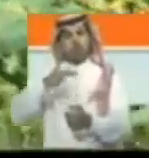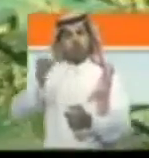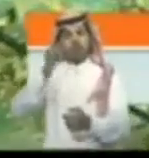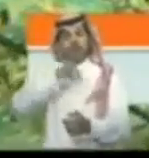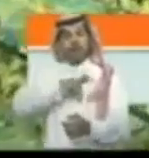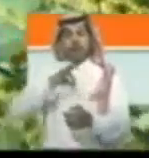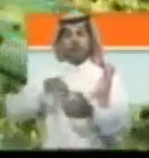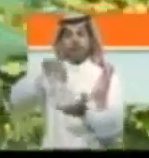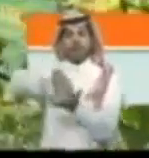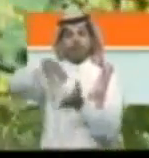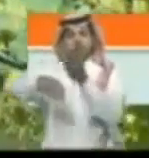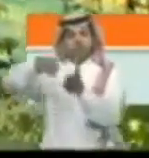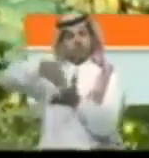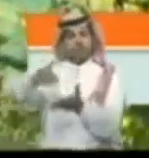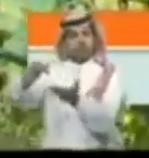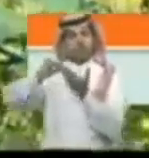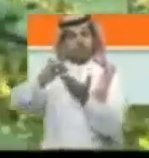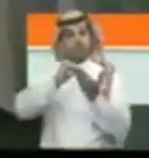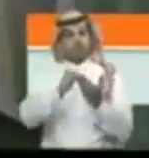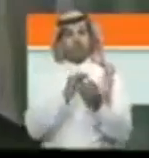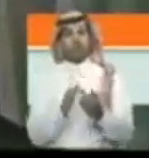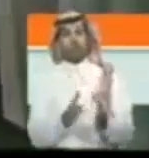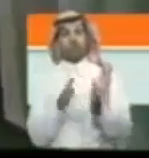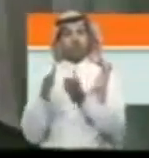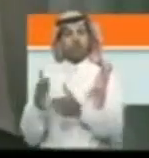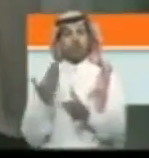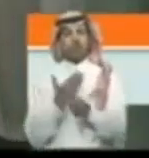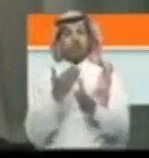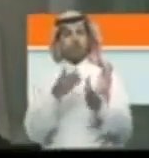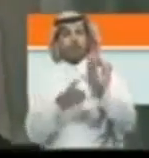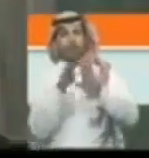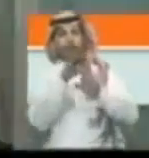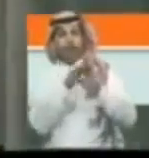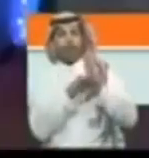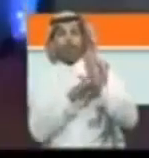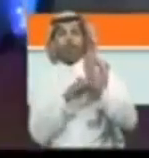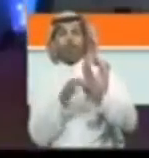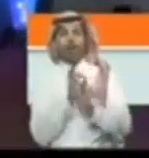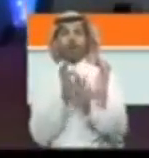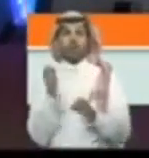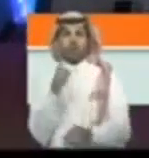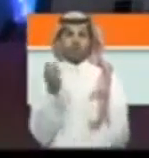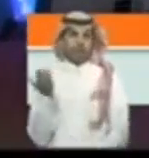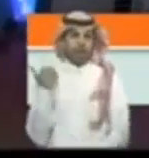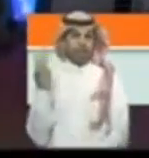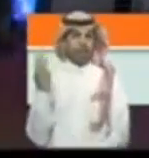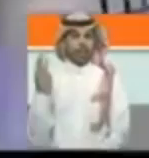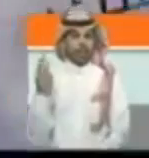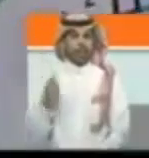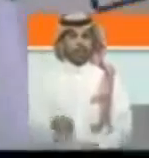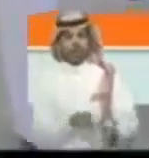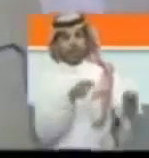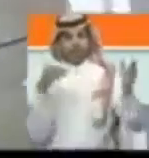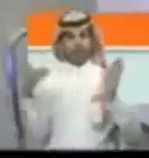الخيارات السكنية والحلول التمويلية التي ينتجها البرنامج خلال شهر مارس الماضي، ليصل